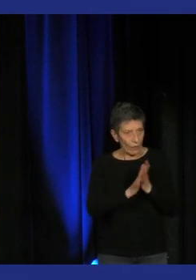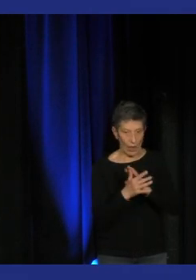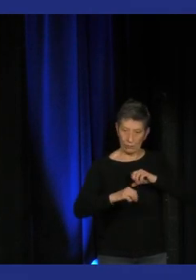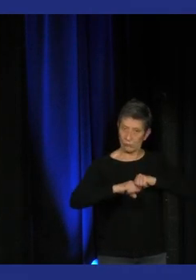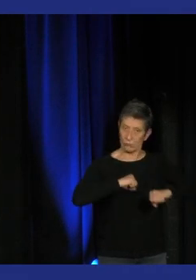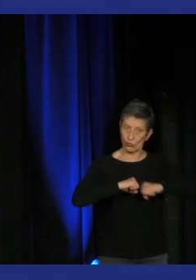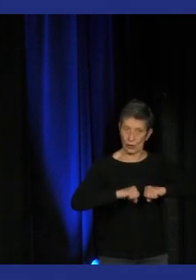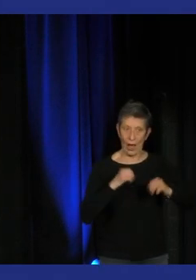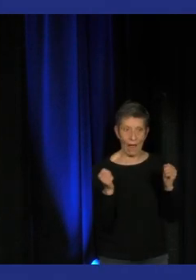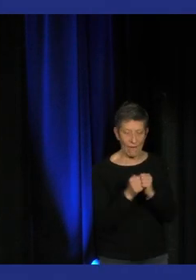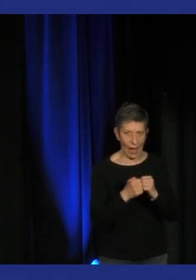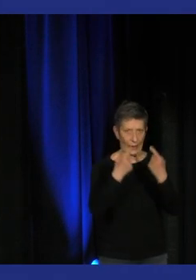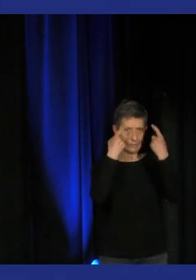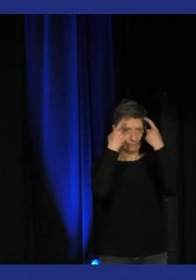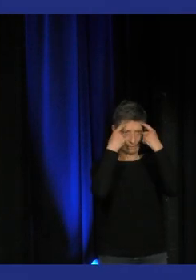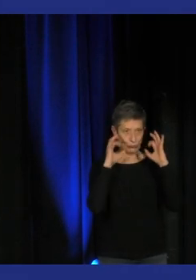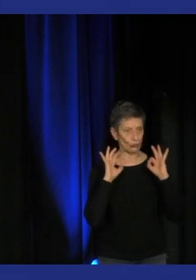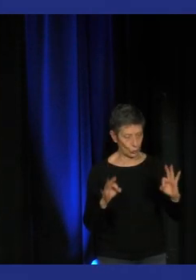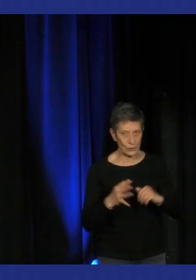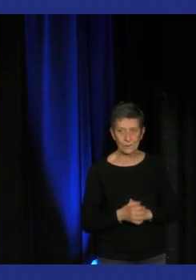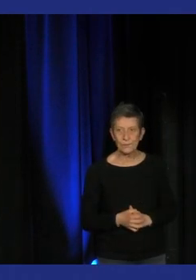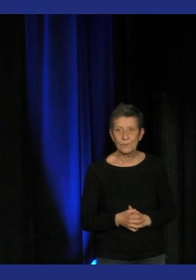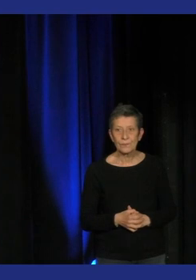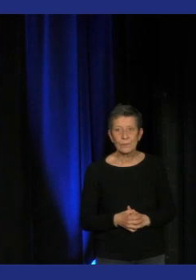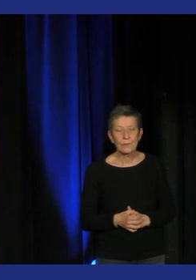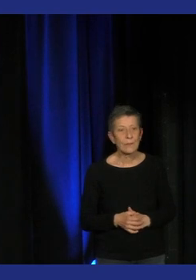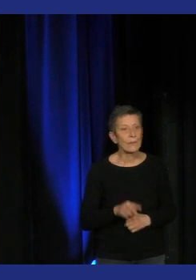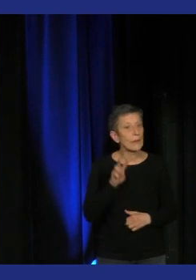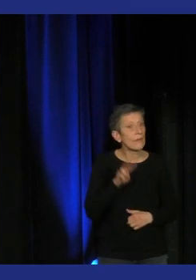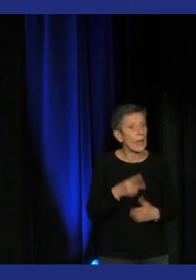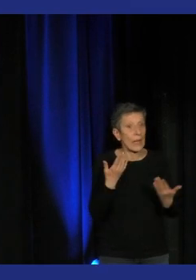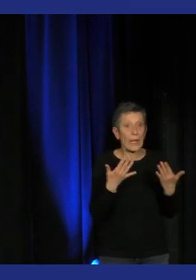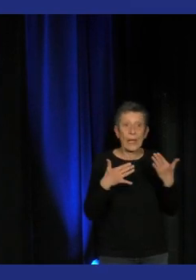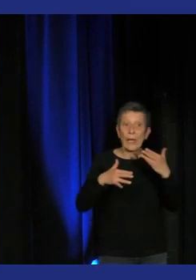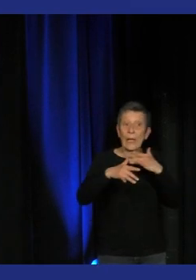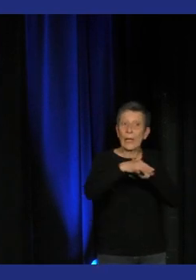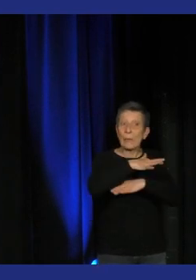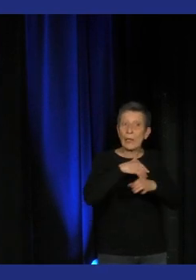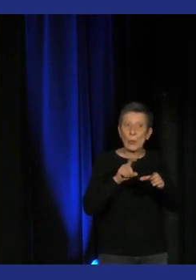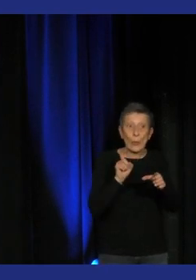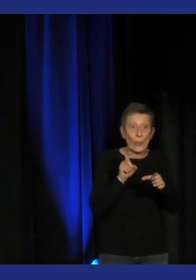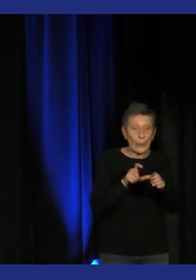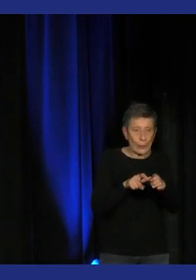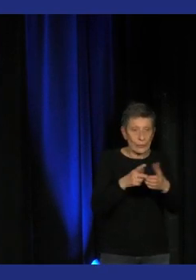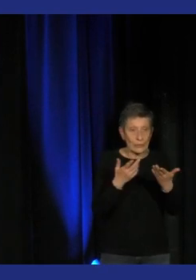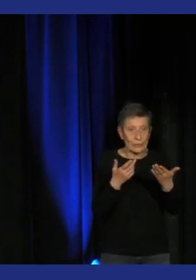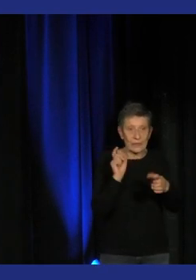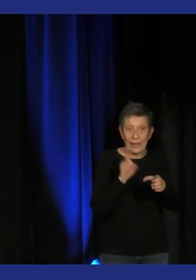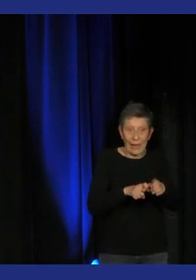de cause. Et venant d'un milieu syndicaliste, j'avais l'impression de